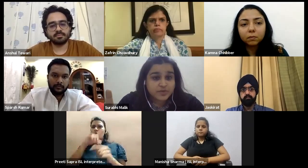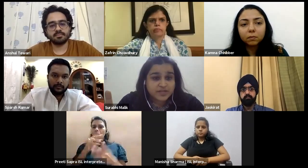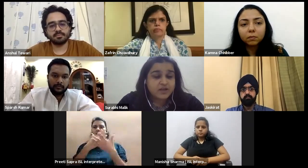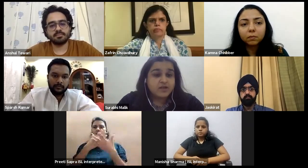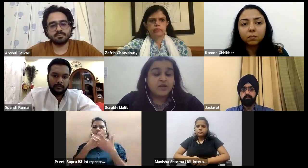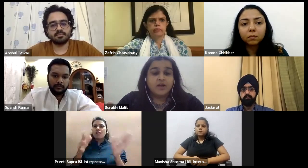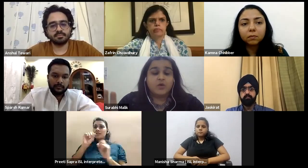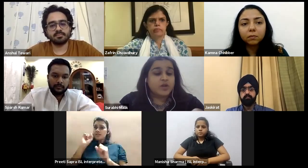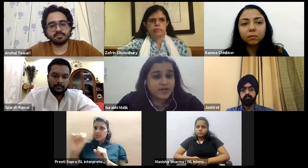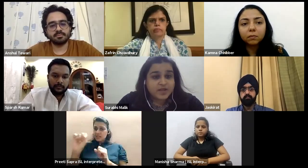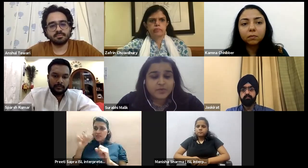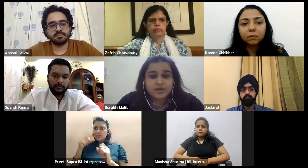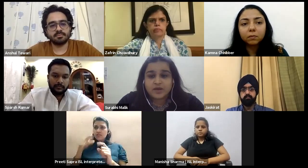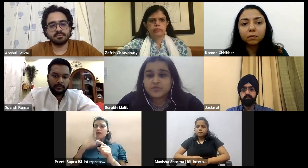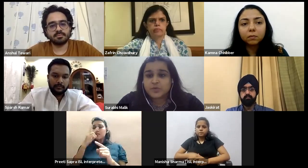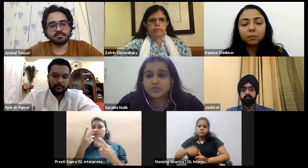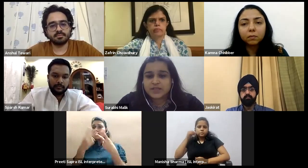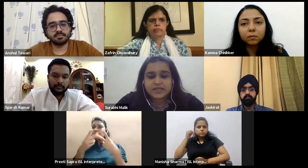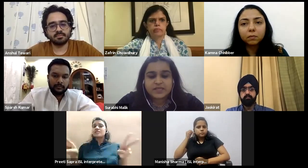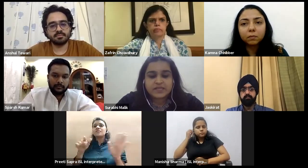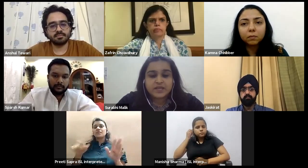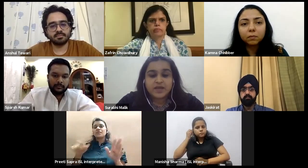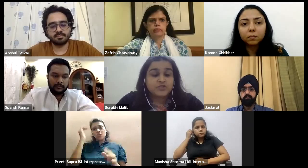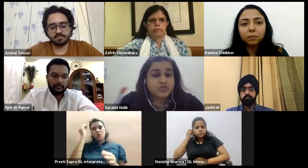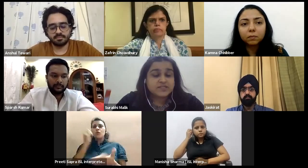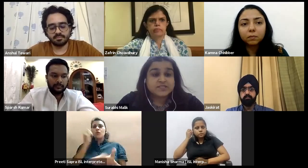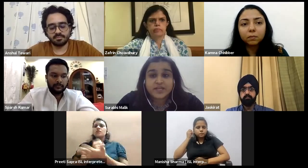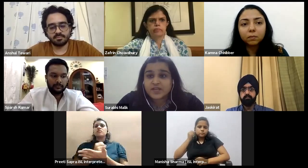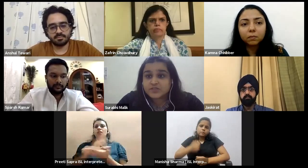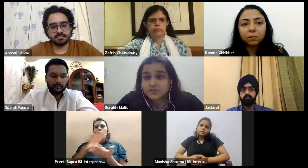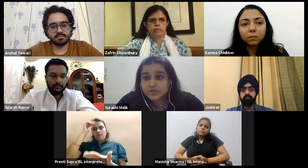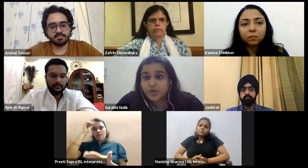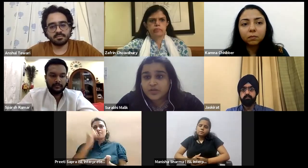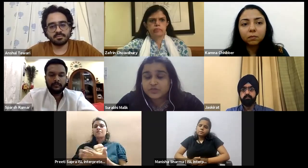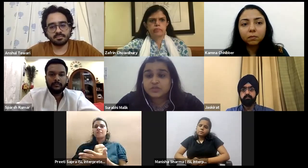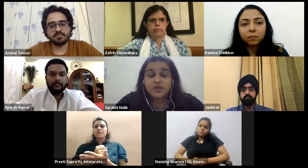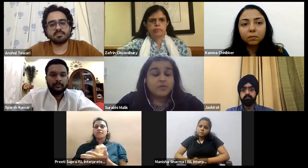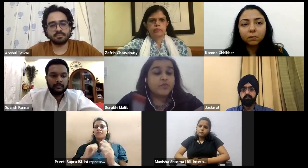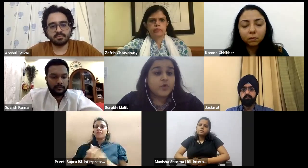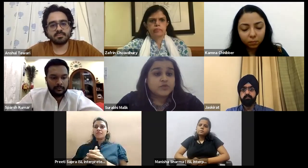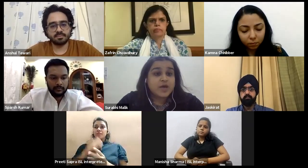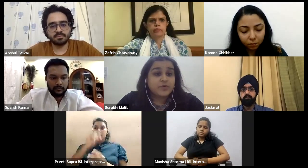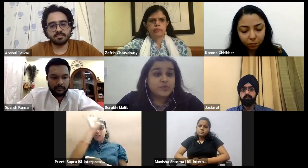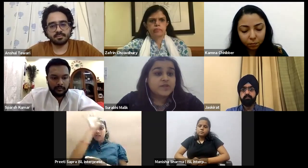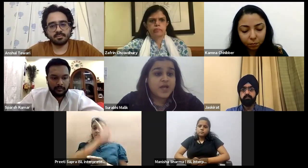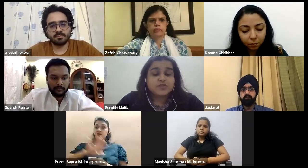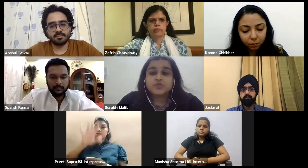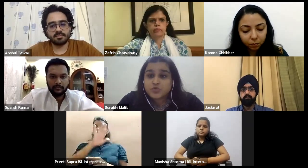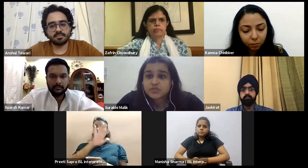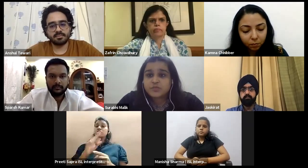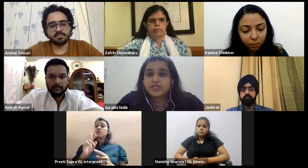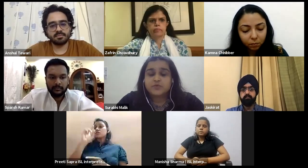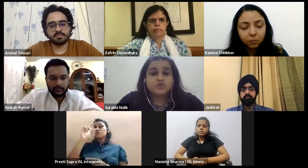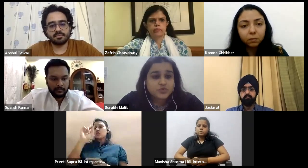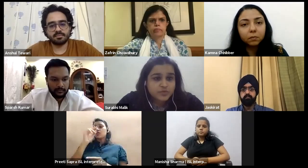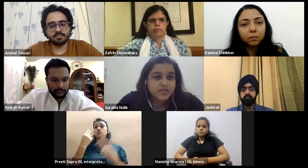social media. और हमारे यहाँ पे हम सब लोग जानते हैं कि India actually is the second largest internet population, but we also happen to be the largest